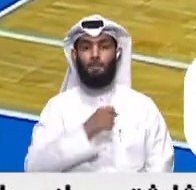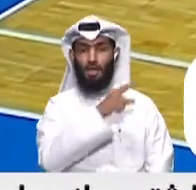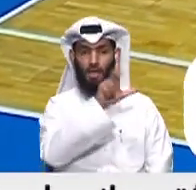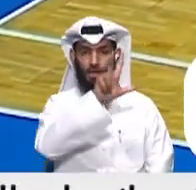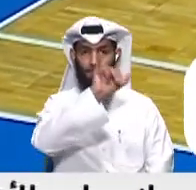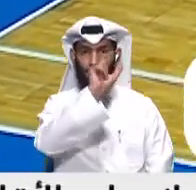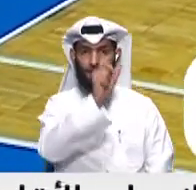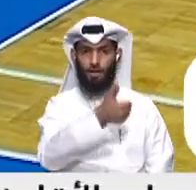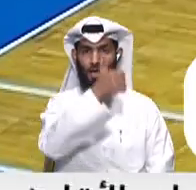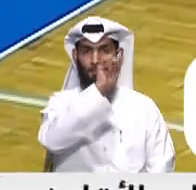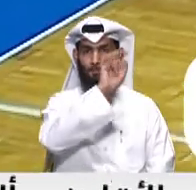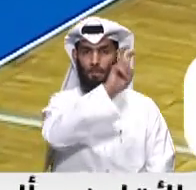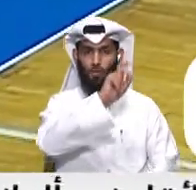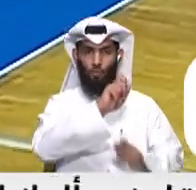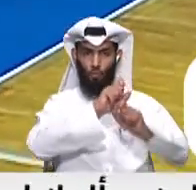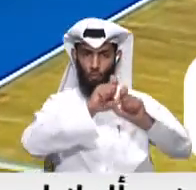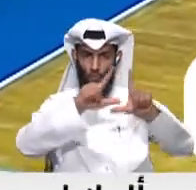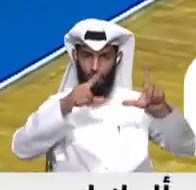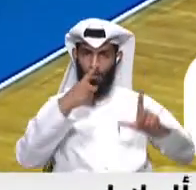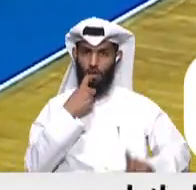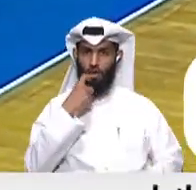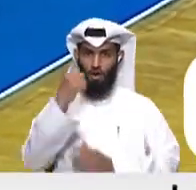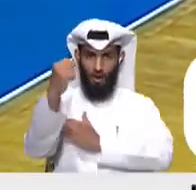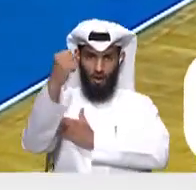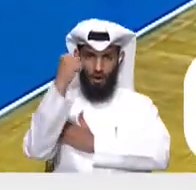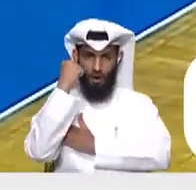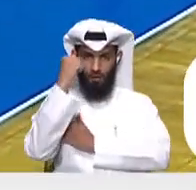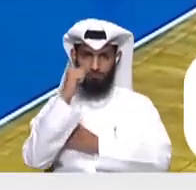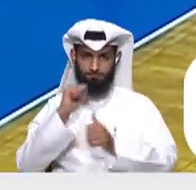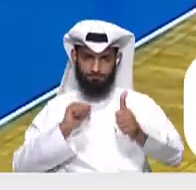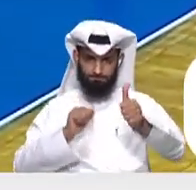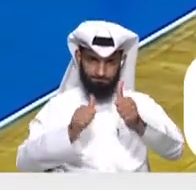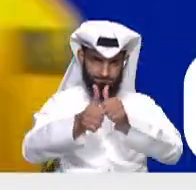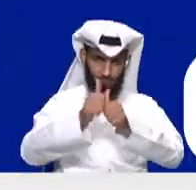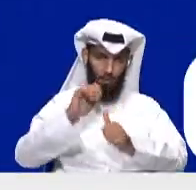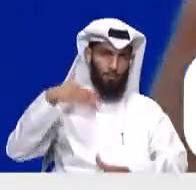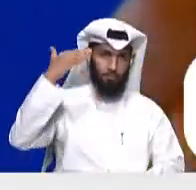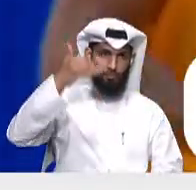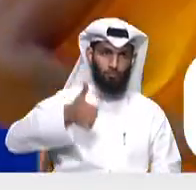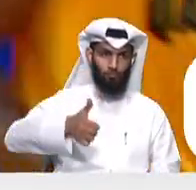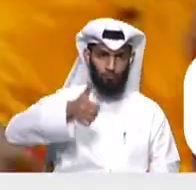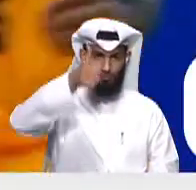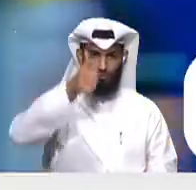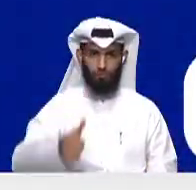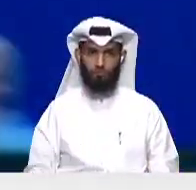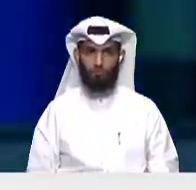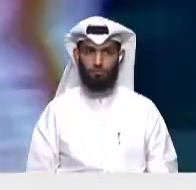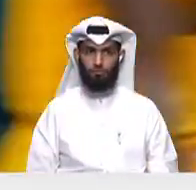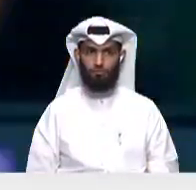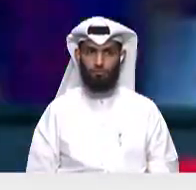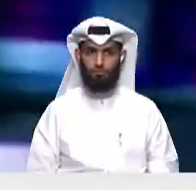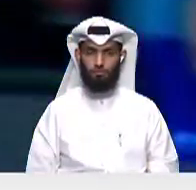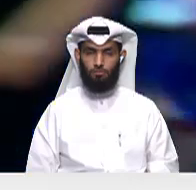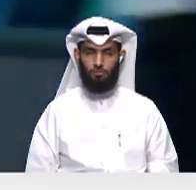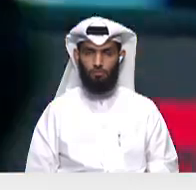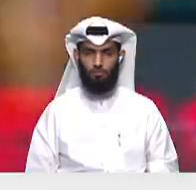بمثابه اعلان عن عودته القويه للمنافسه على البطولات بعد غياب طويل